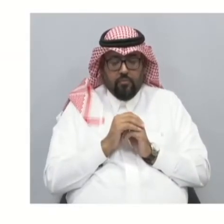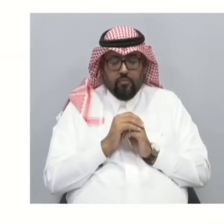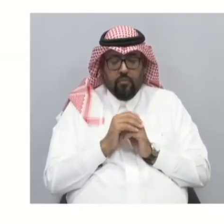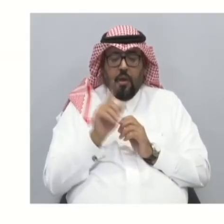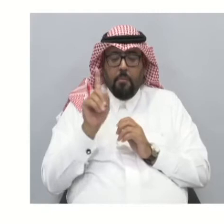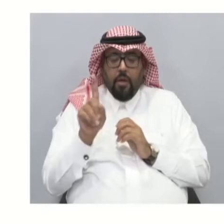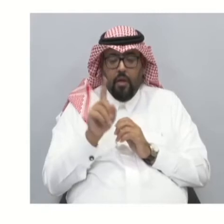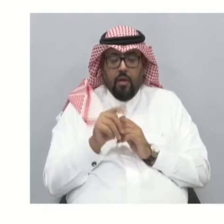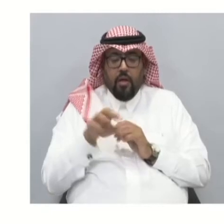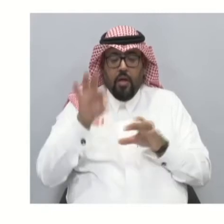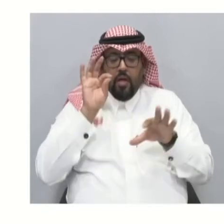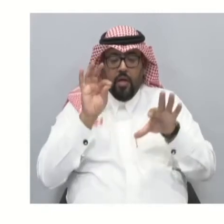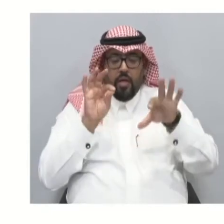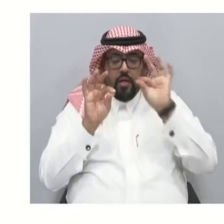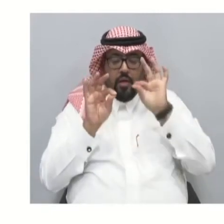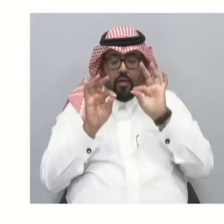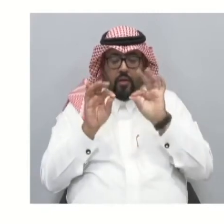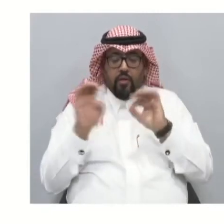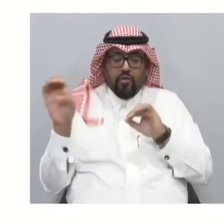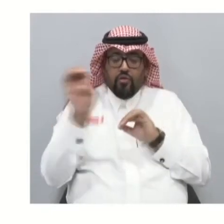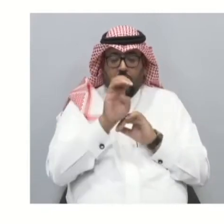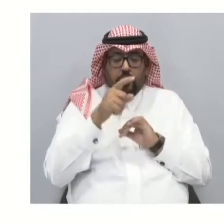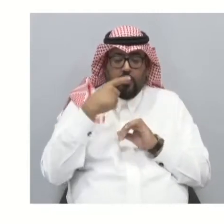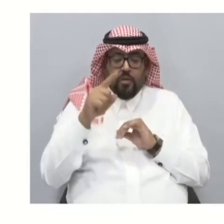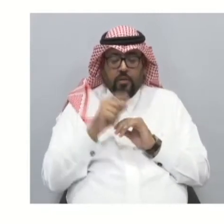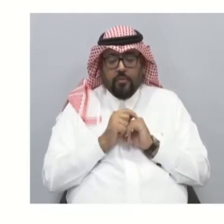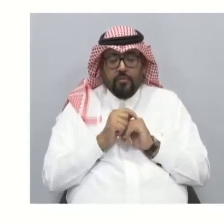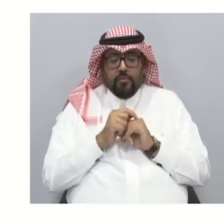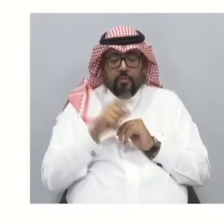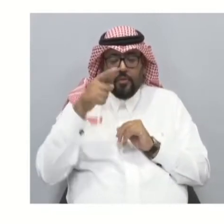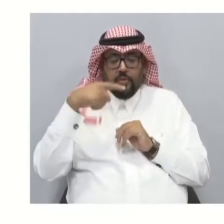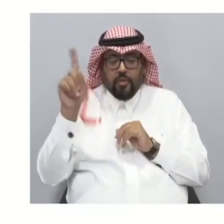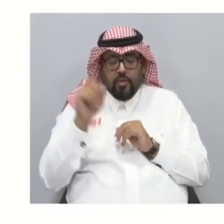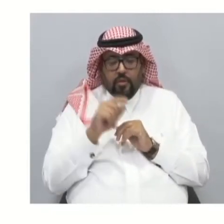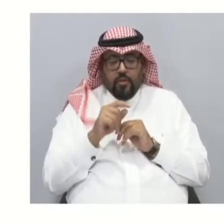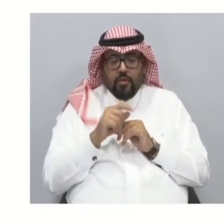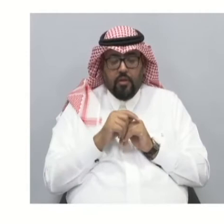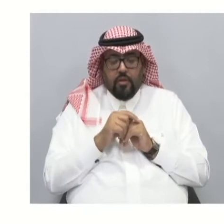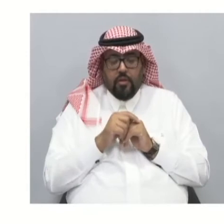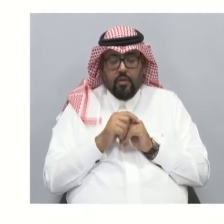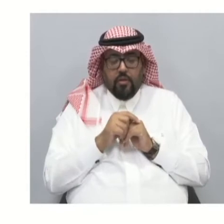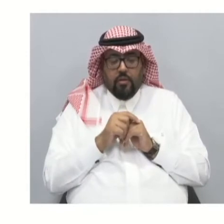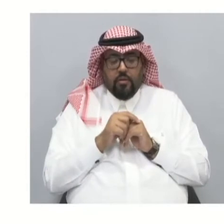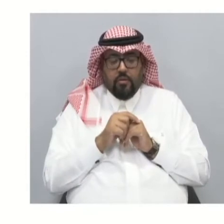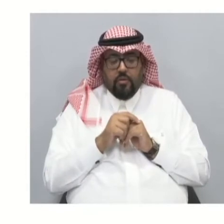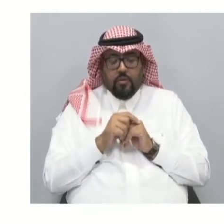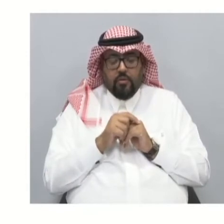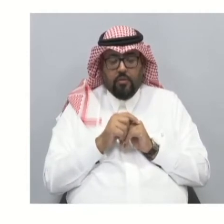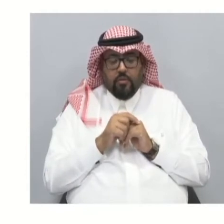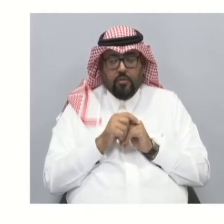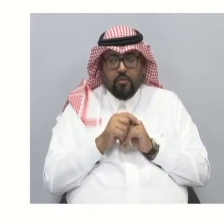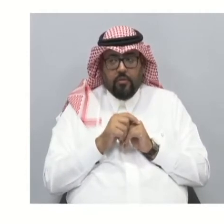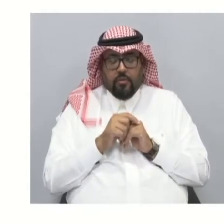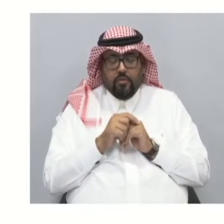باء، لاحظ معي هنا، أختار الإجابة الصحيحة مما يلي بوضع علامة صح أمامها. هنا نضع علامة